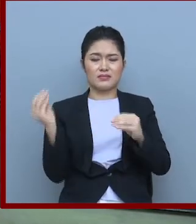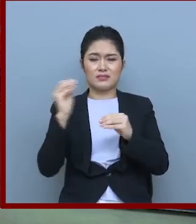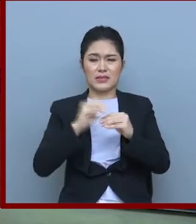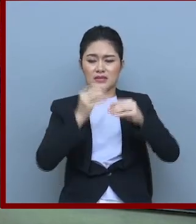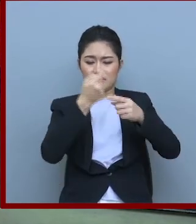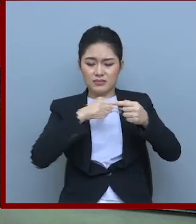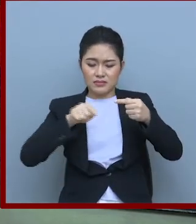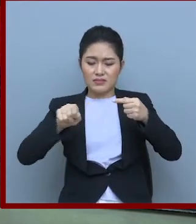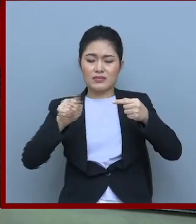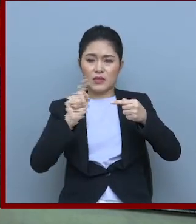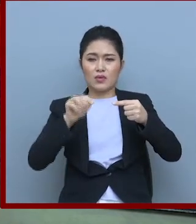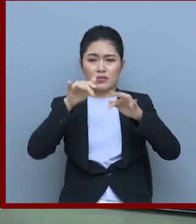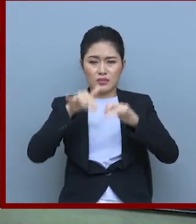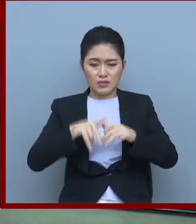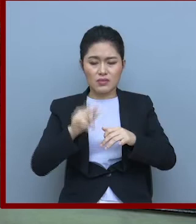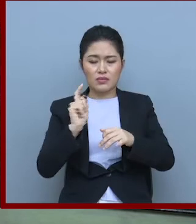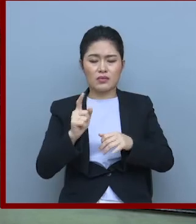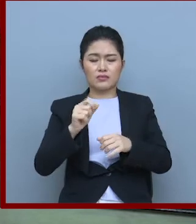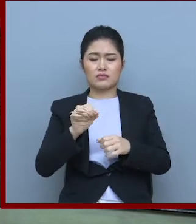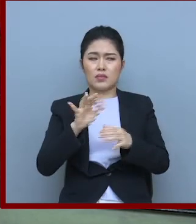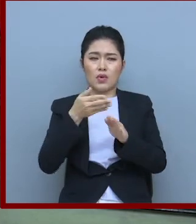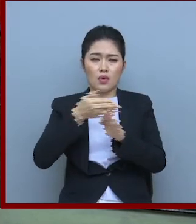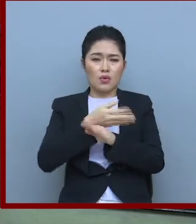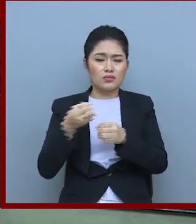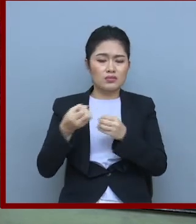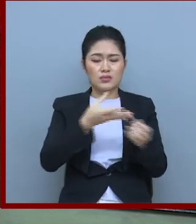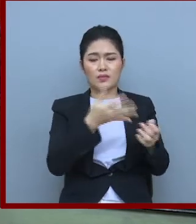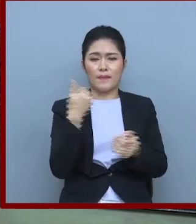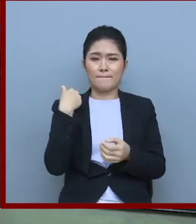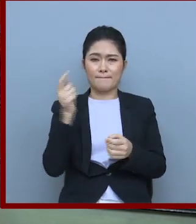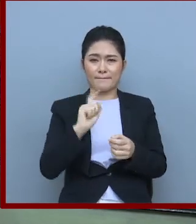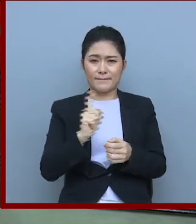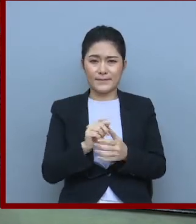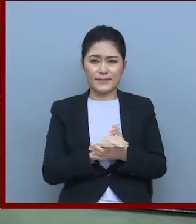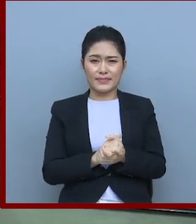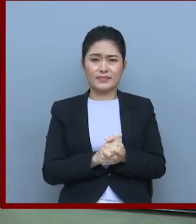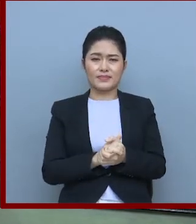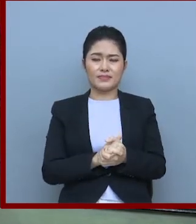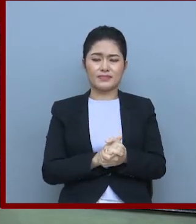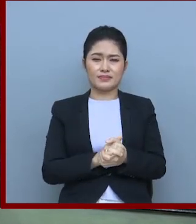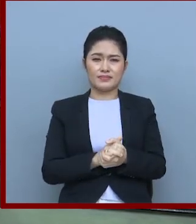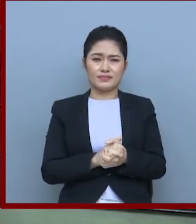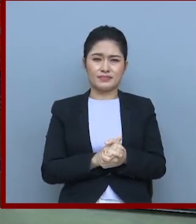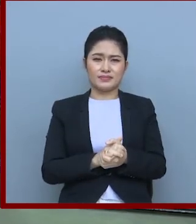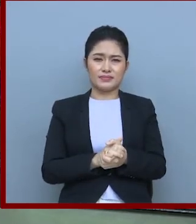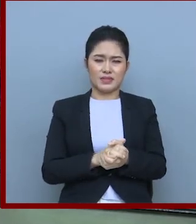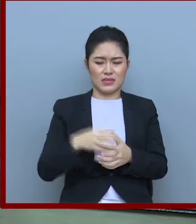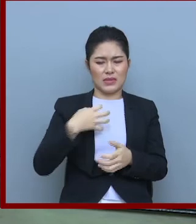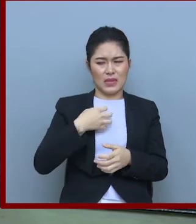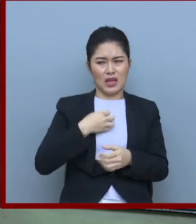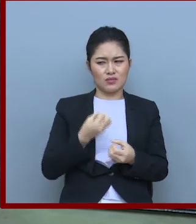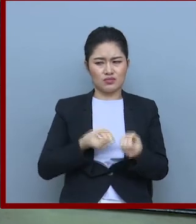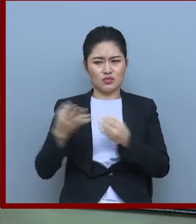ทรกมากับแพ็กเกจที่ในการส่งระหว่างการส่งเนี่ยระหว่างPublisher นะครับจะส่งไป